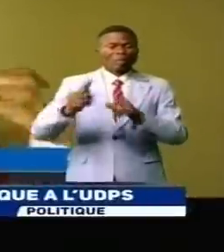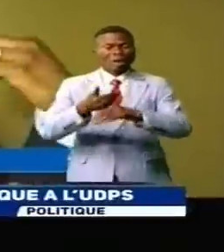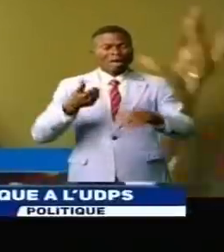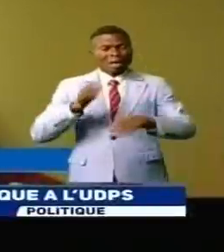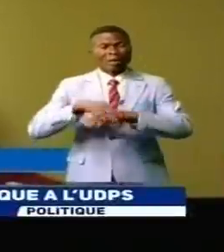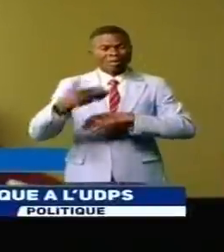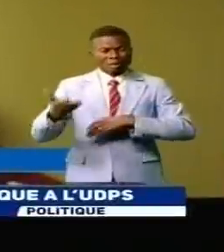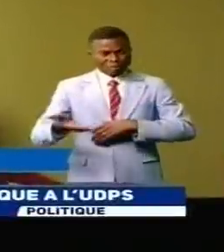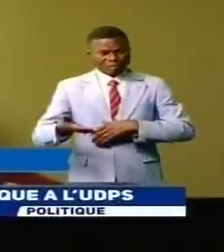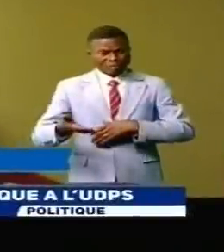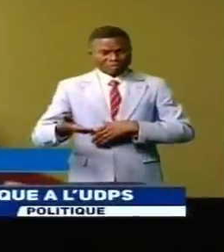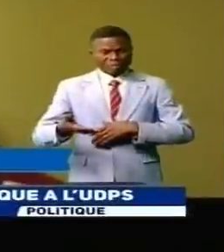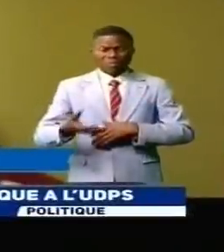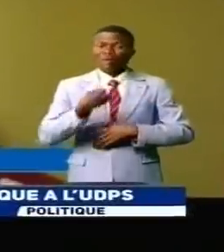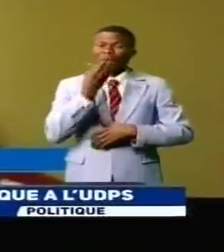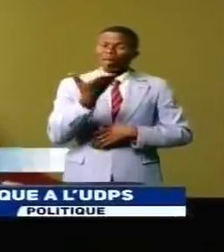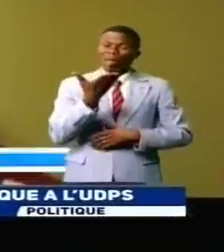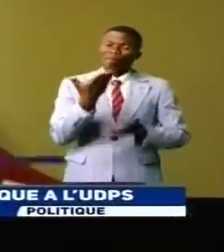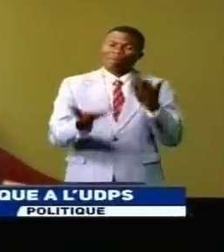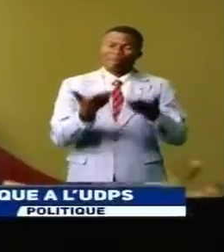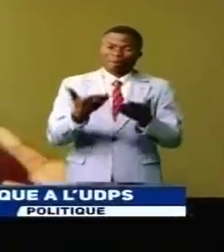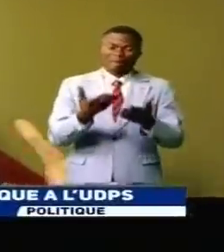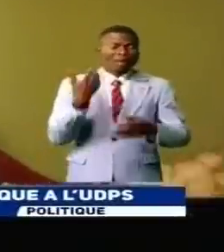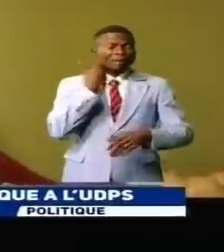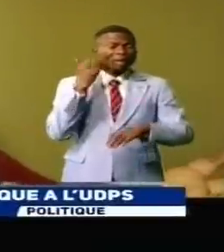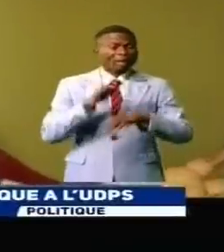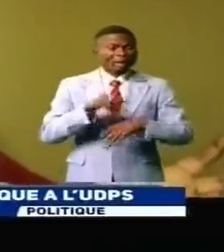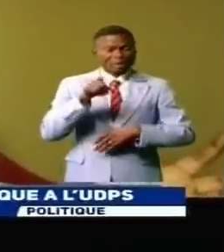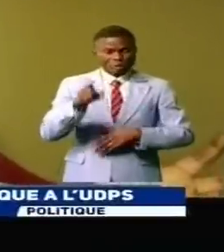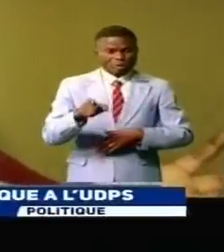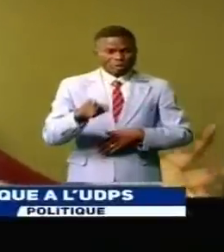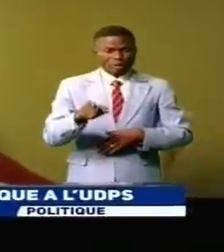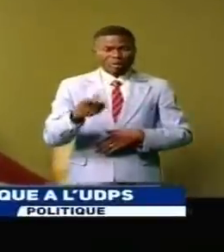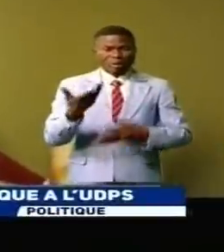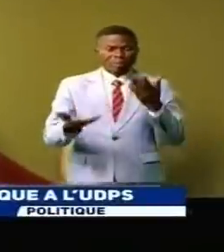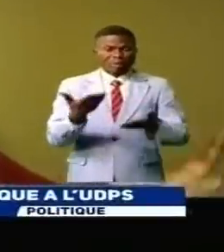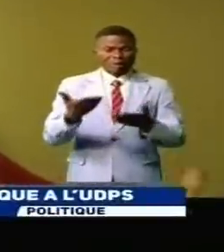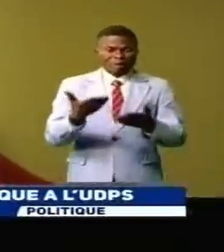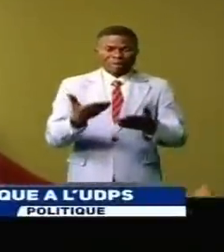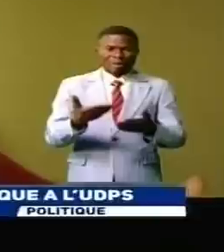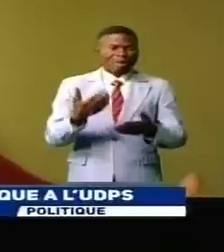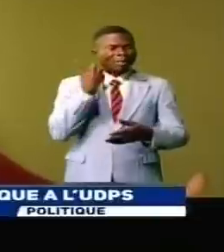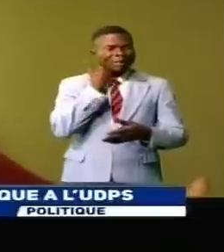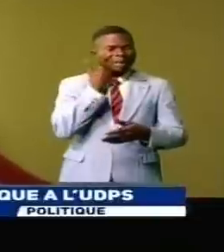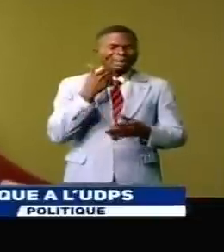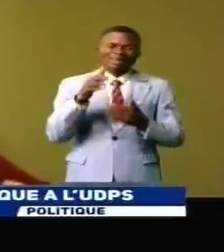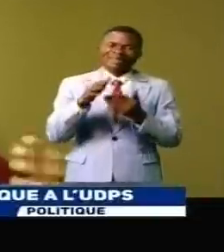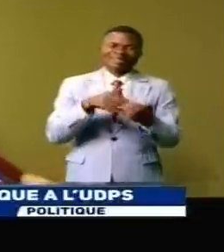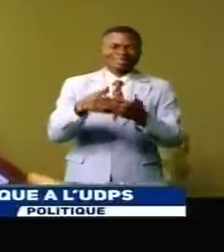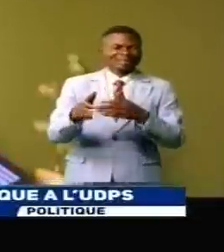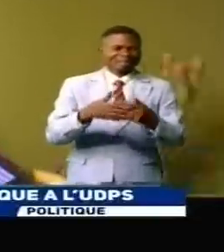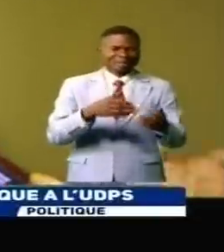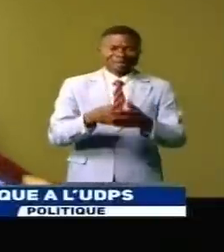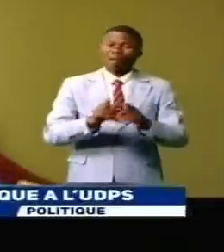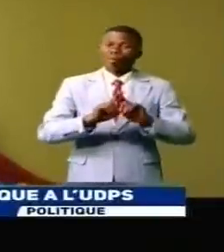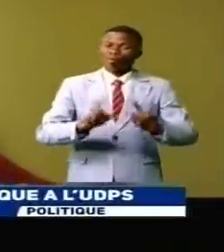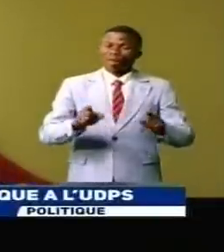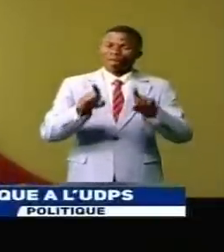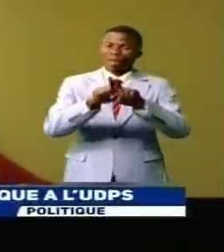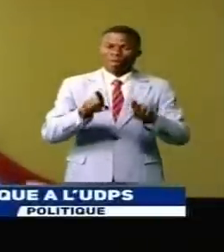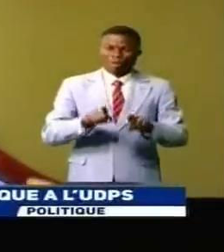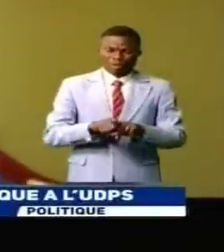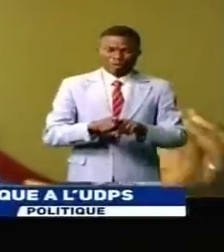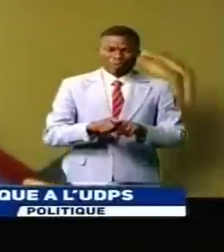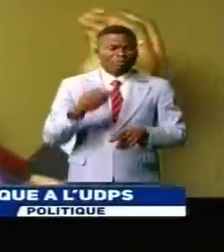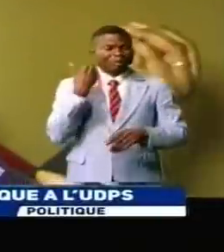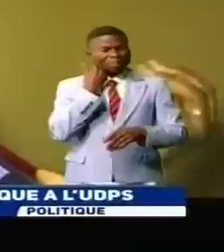si il arrivait qu'on puisse faire la maladie, en général, c'est des formes légères. Et quand bien même on ferait la